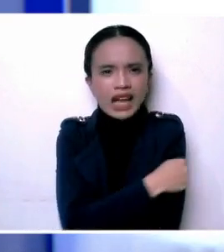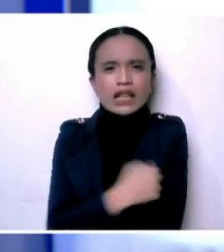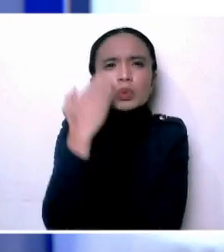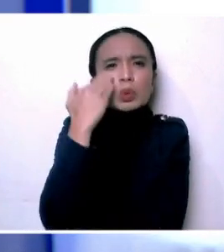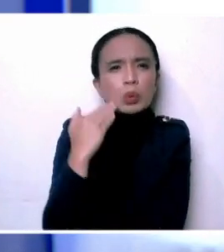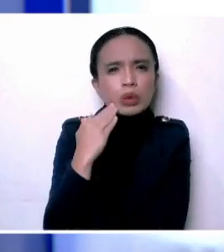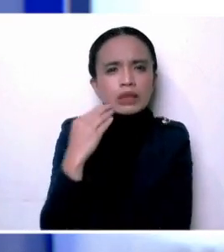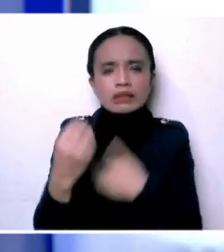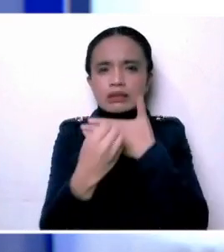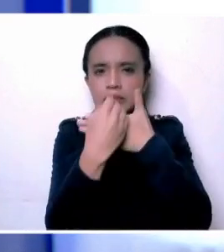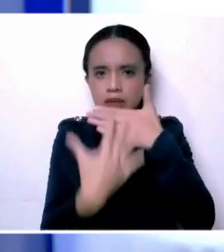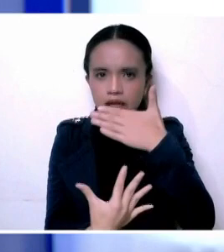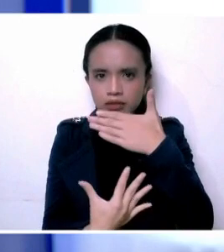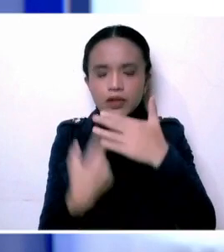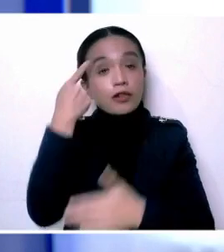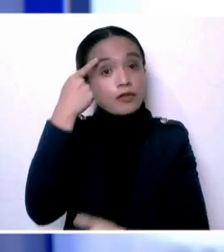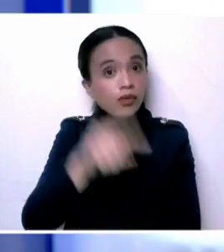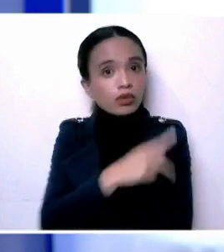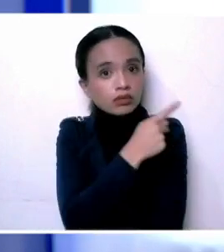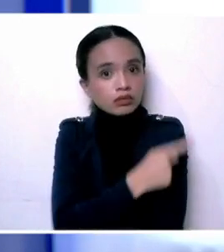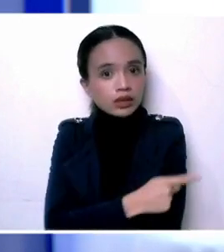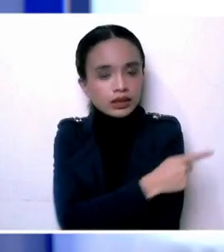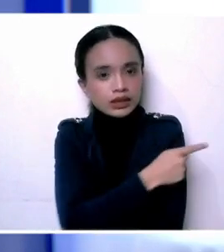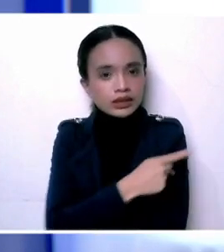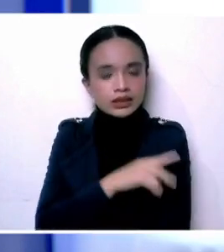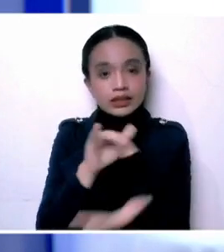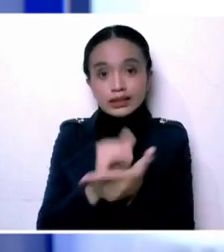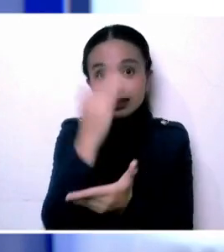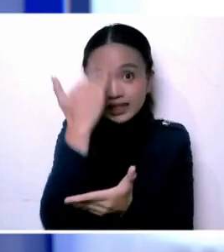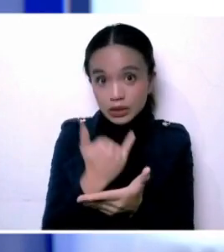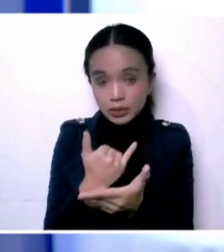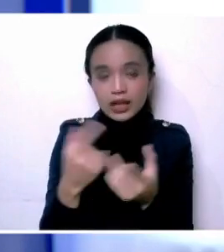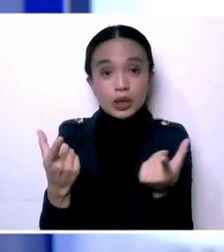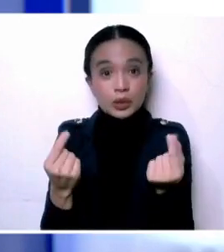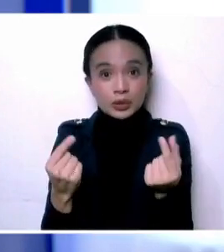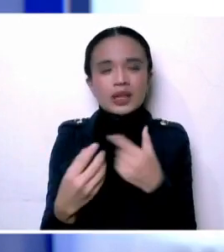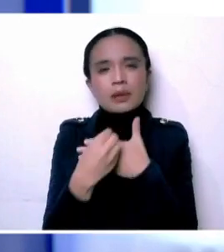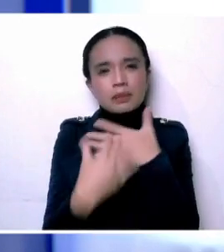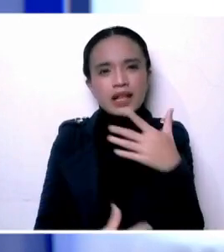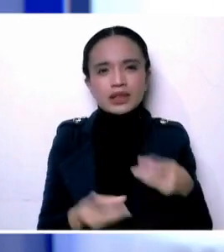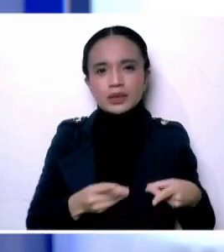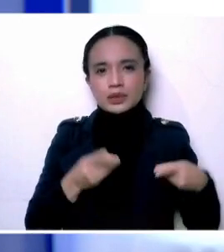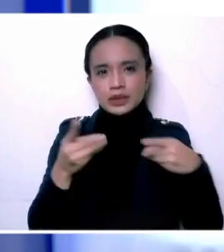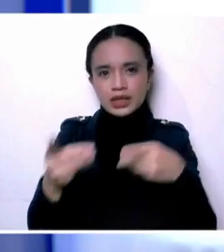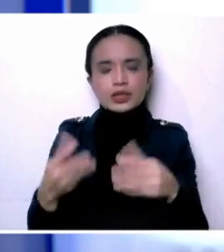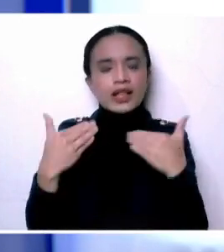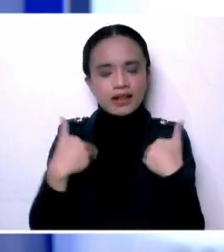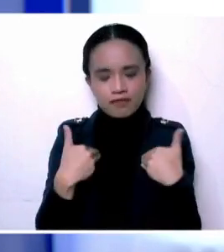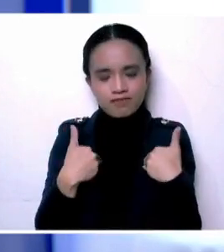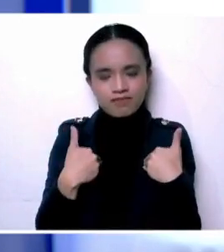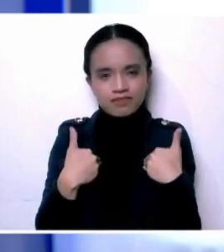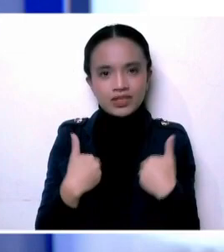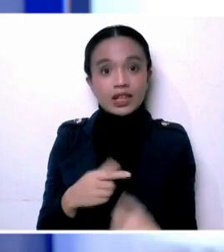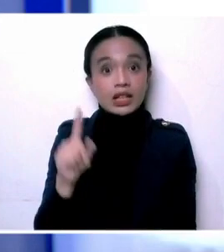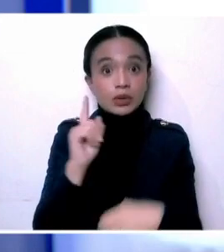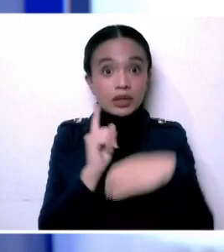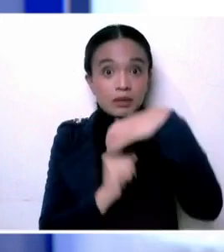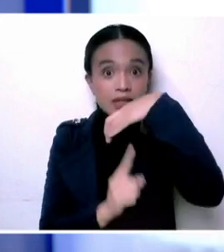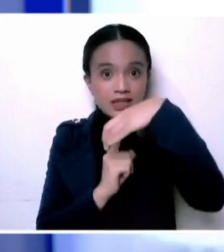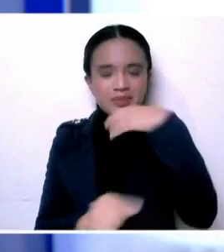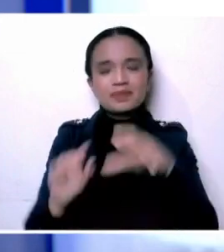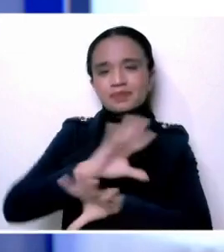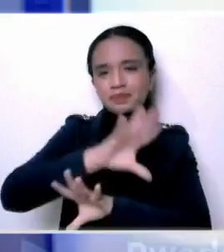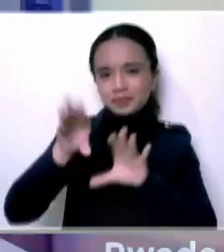mga pasyente. Kaya isang bloodletting activity ang ginanap sa lugar kung saan naging bahagi po ang ABS-CBN